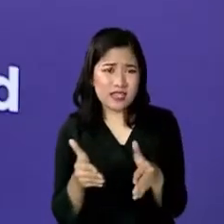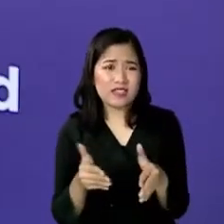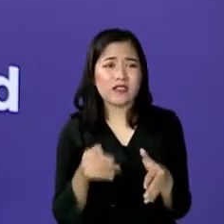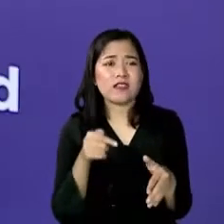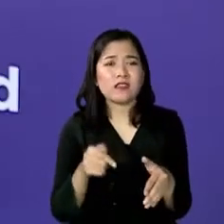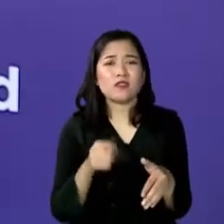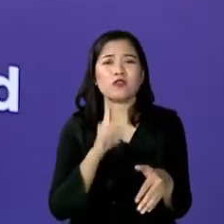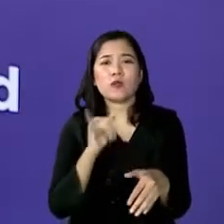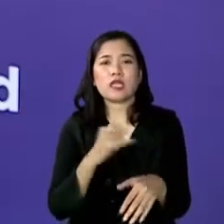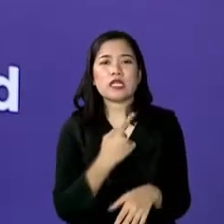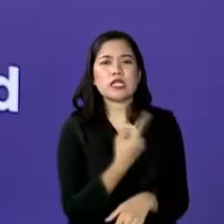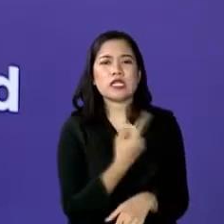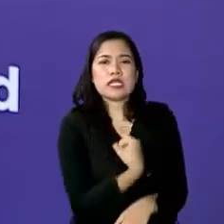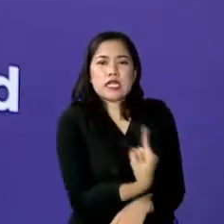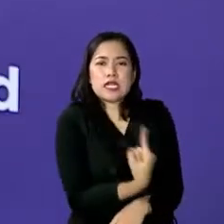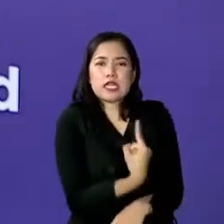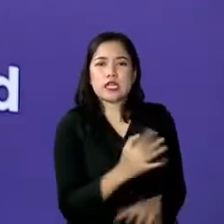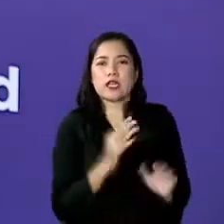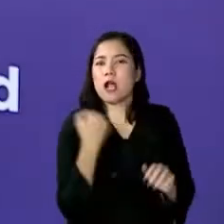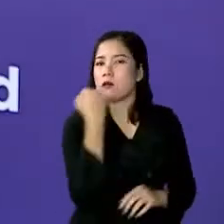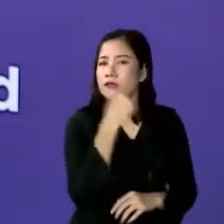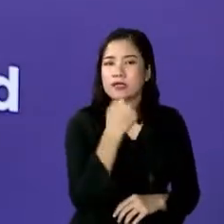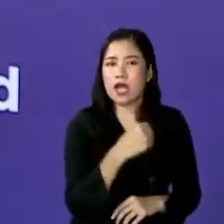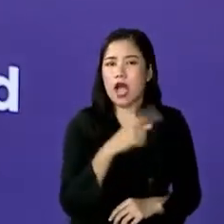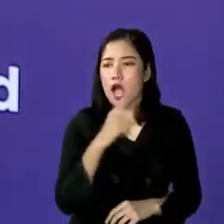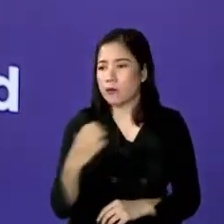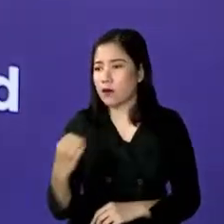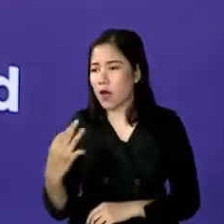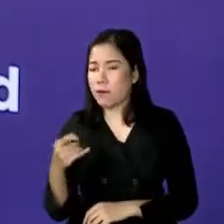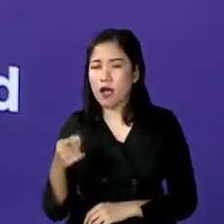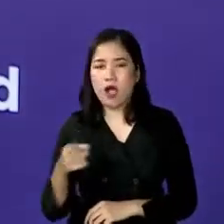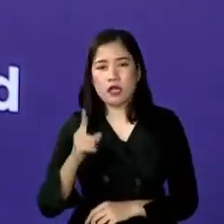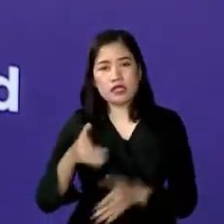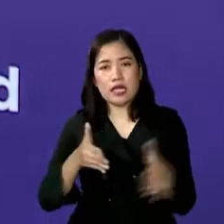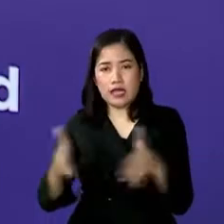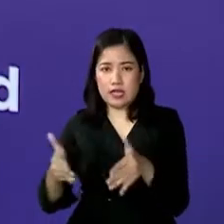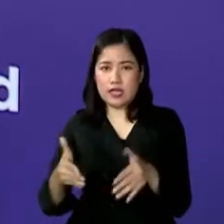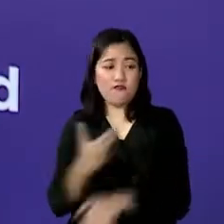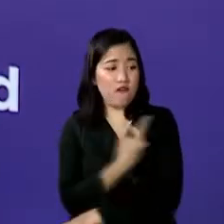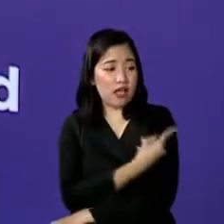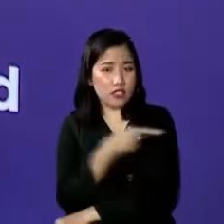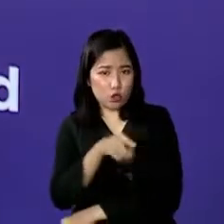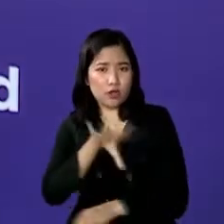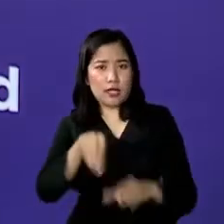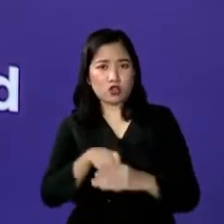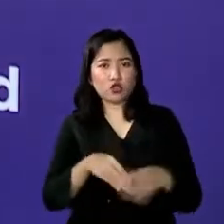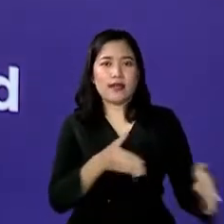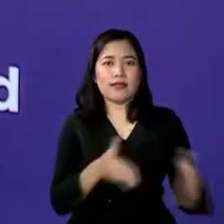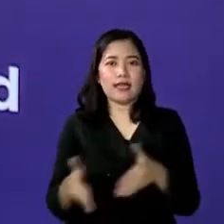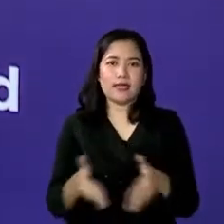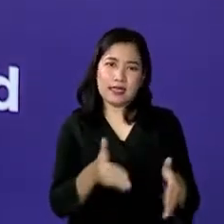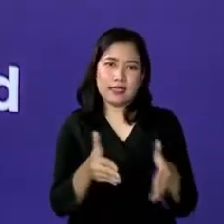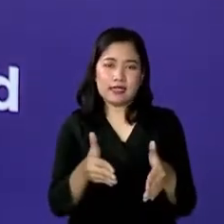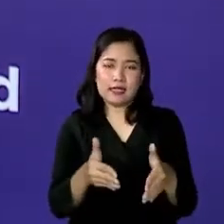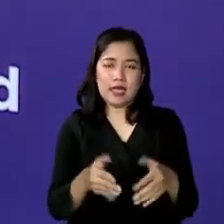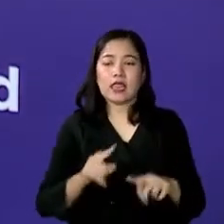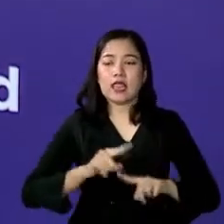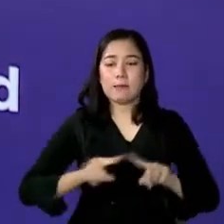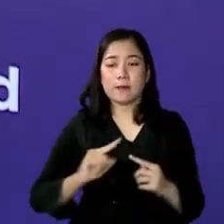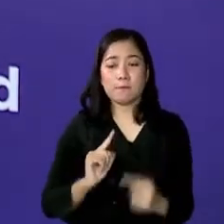single strategi jadi ada beberapa strategi vaksin adalah salah satu serat ini tetapi yang terutama adalah